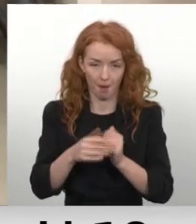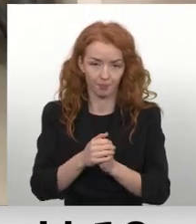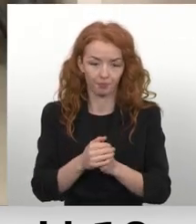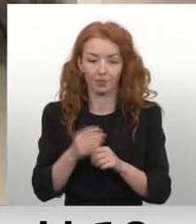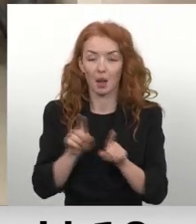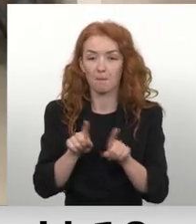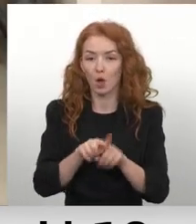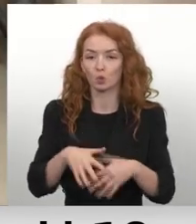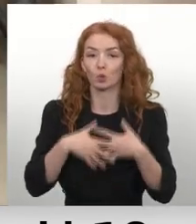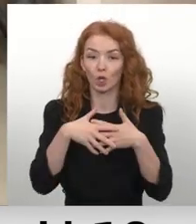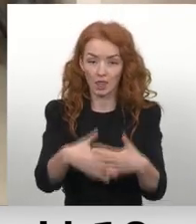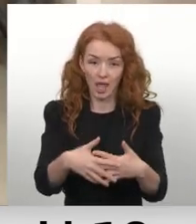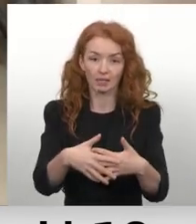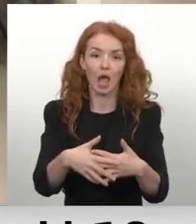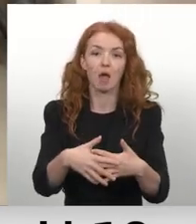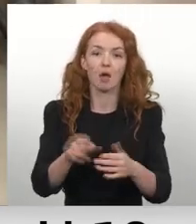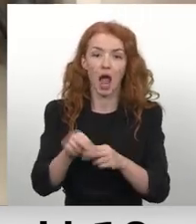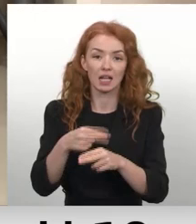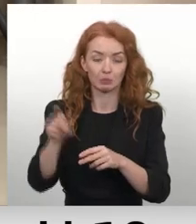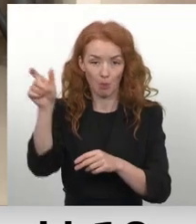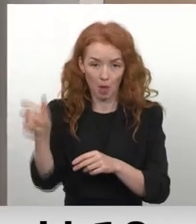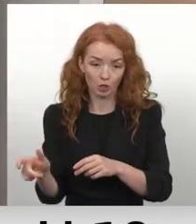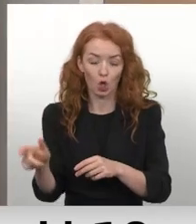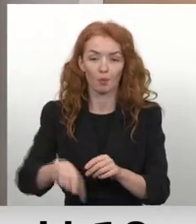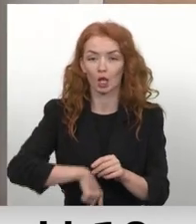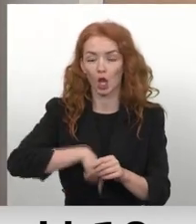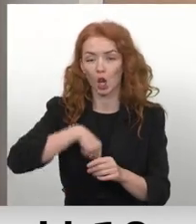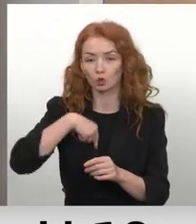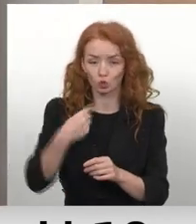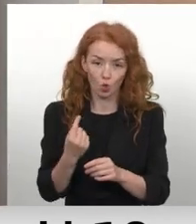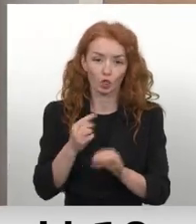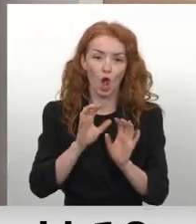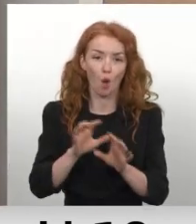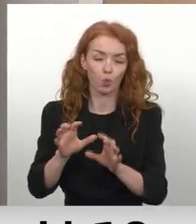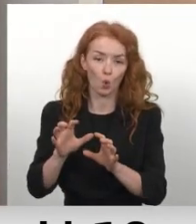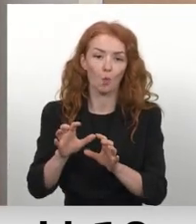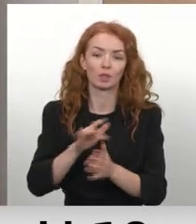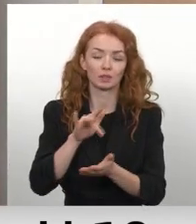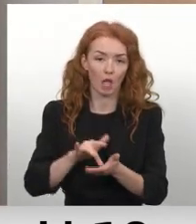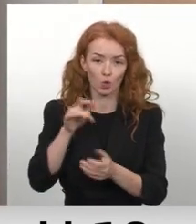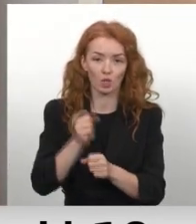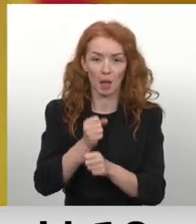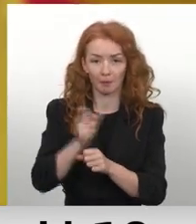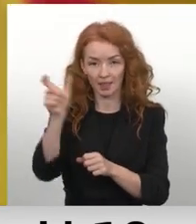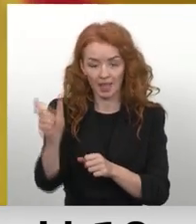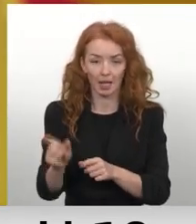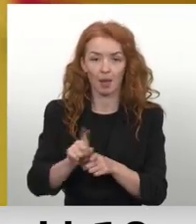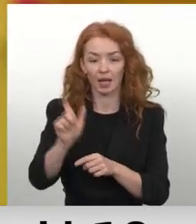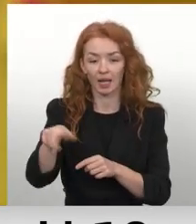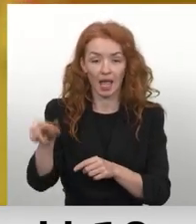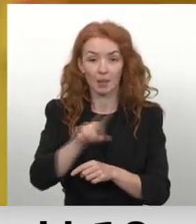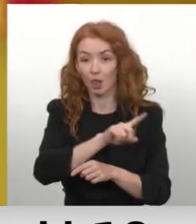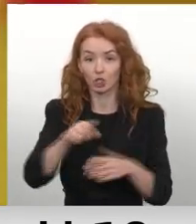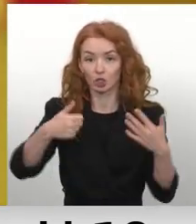Tāpat grūtniecēm, ārstniecības personām, ilgstošu sociālās aprūpes centru darbiniekiem un klientiem vecumā līdz 60 gadiem